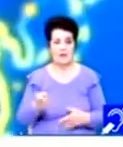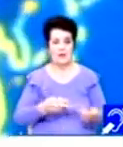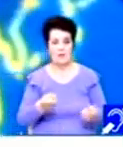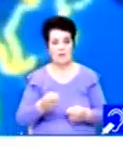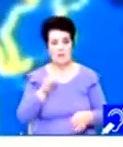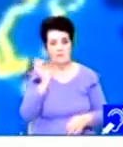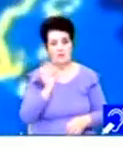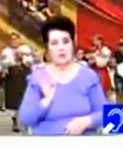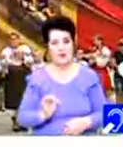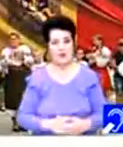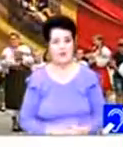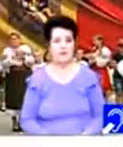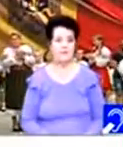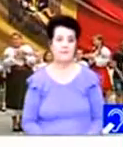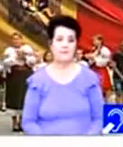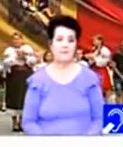guvernul Germaniei.